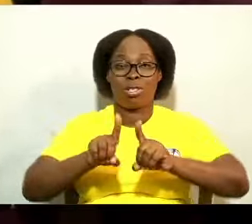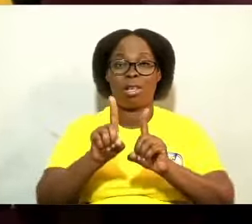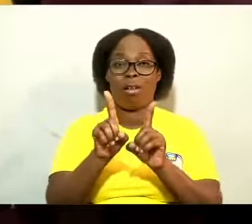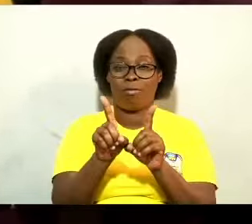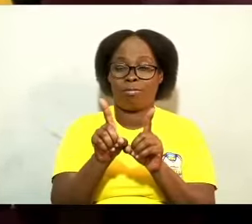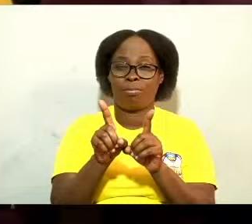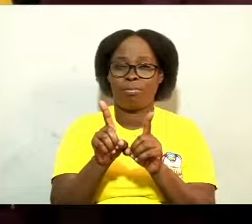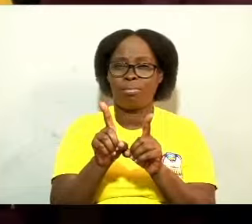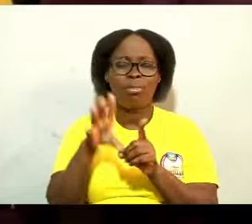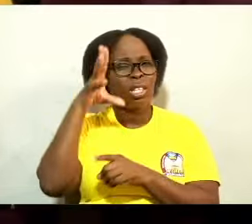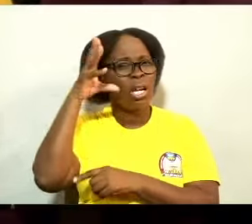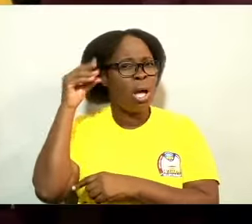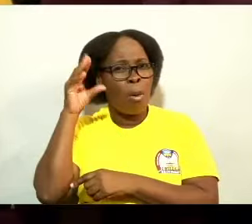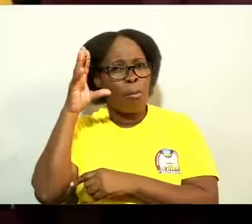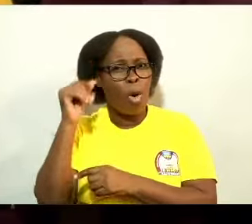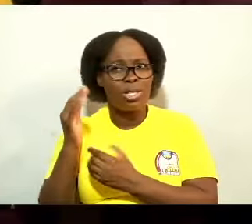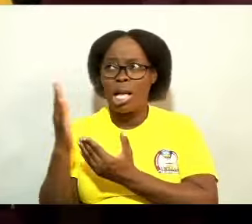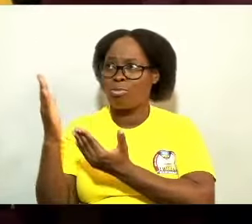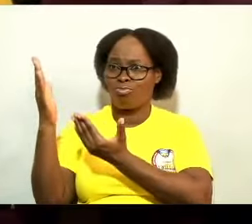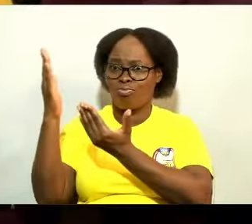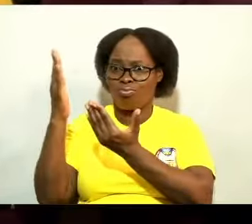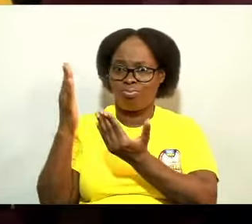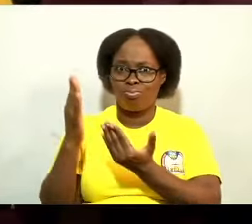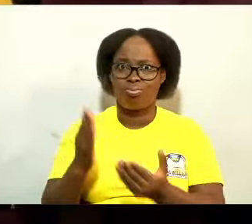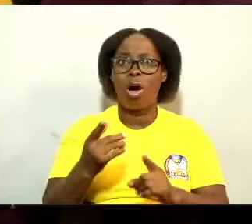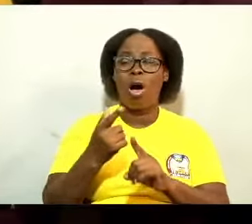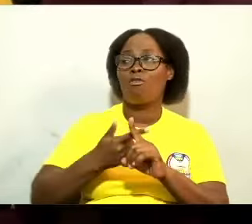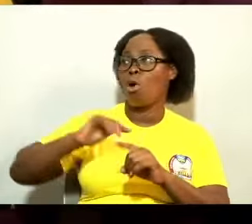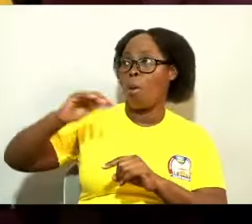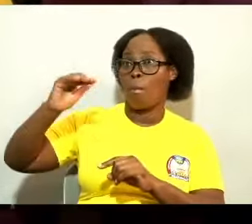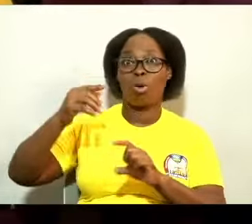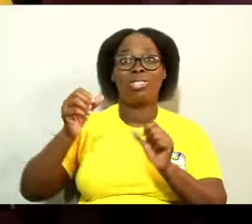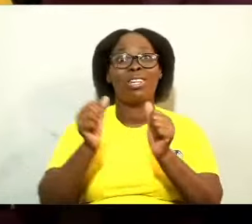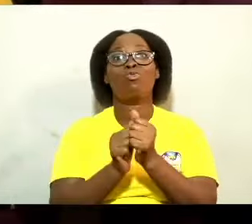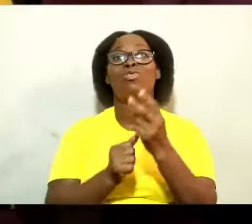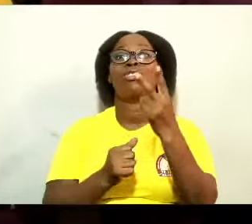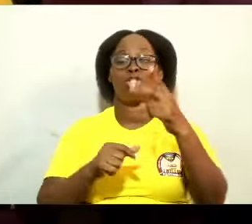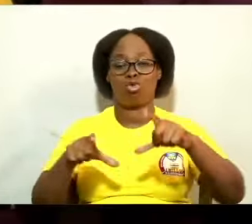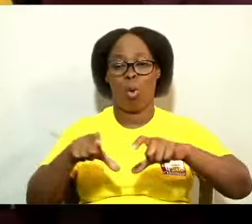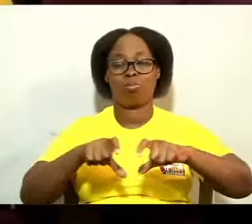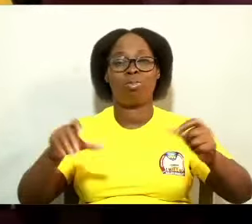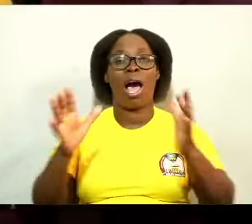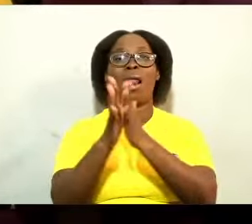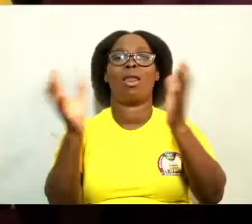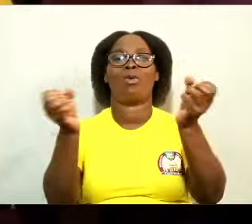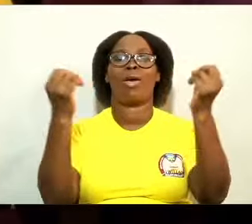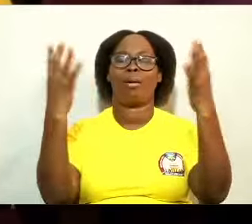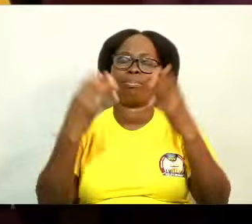yako. Musa akashuka na mbao mbili. Aleluya.